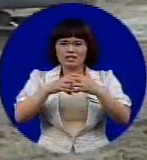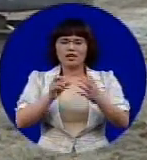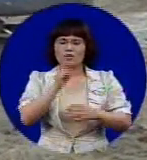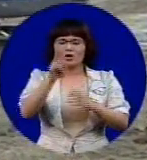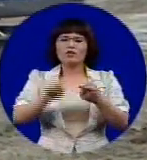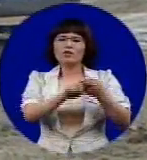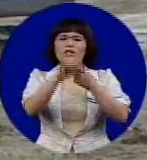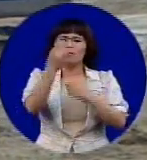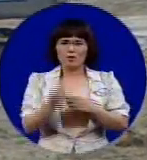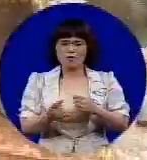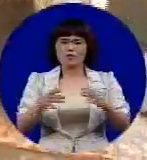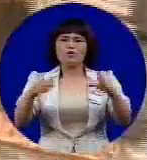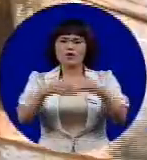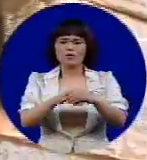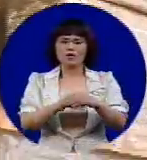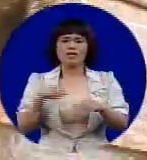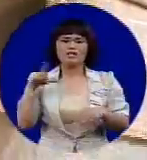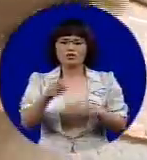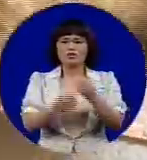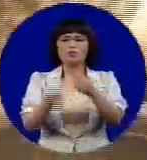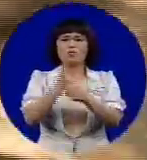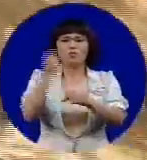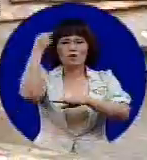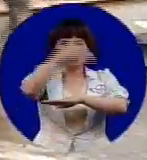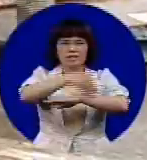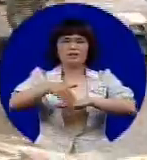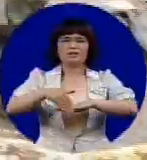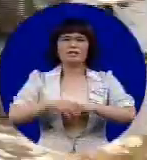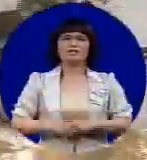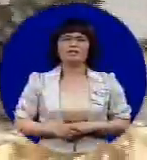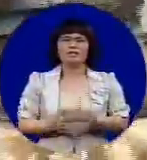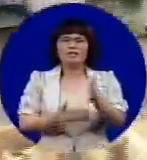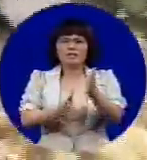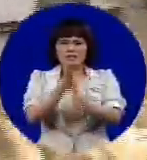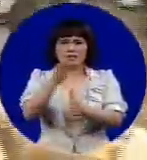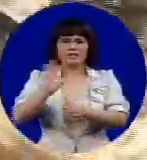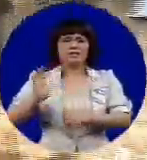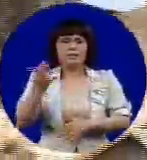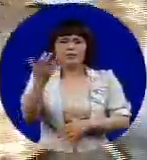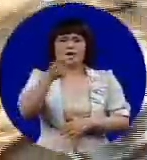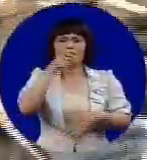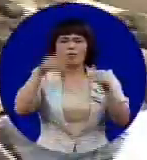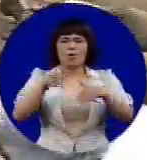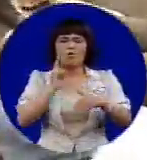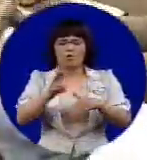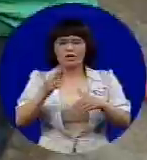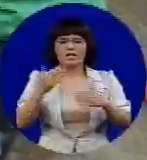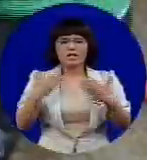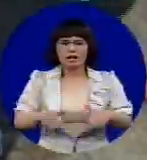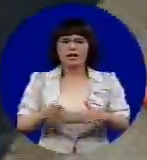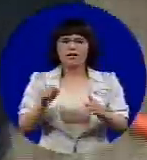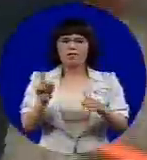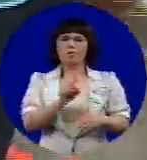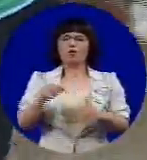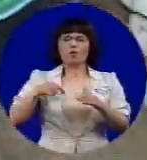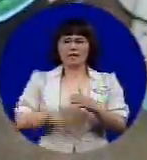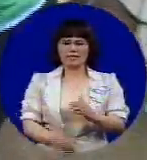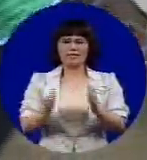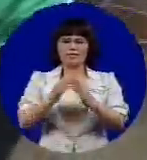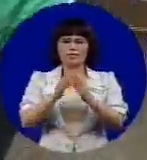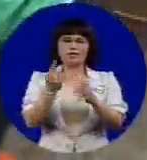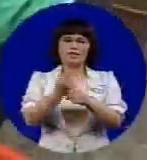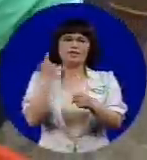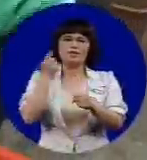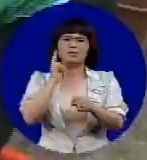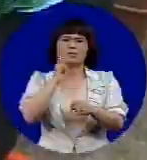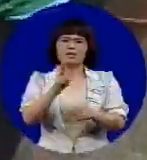등 민간단체와도 협력해 신속히 복구할 계획입니다. 시는 태풍과 폭우 등에 특히 취약한 반지하